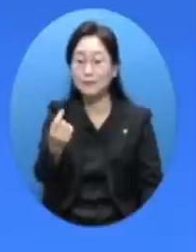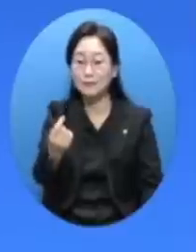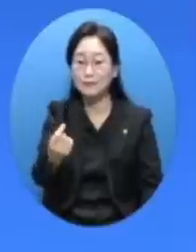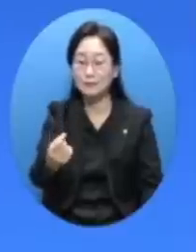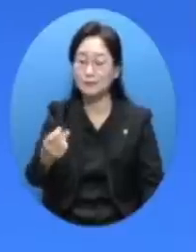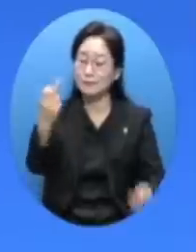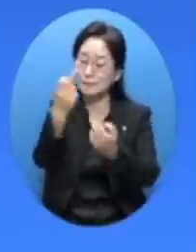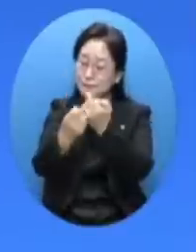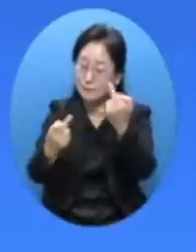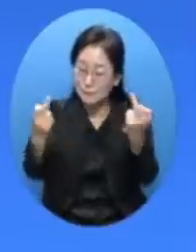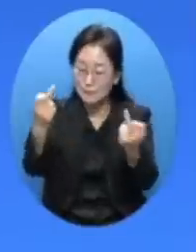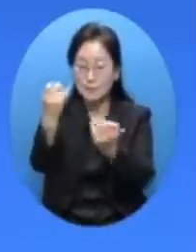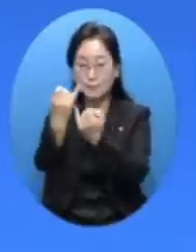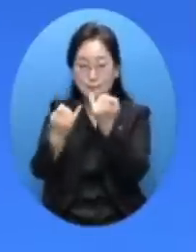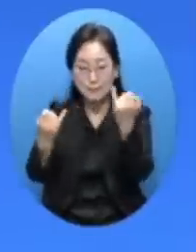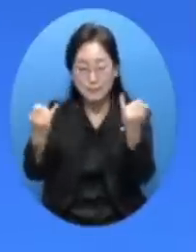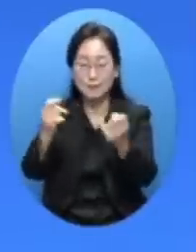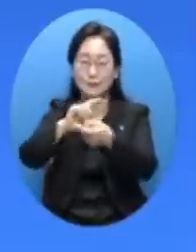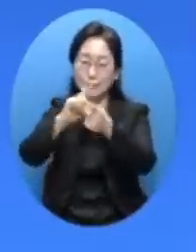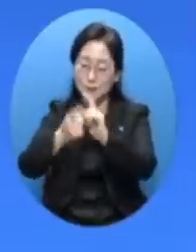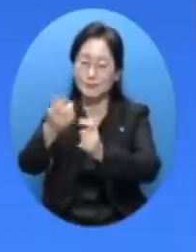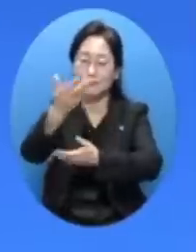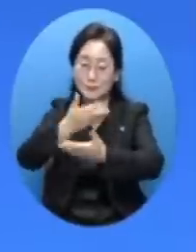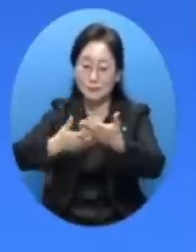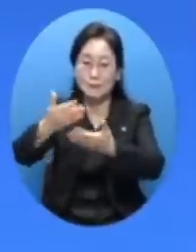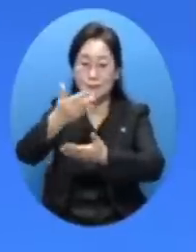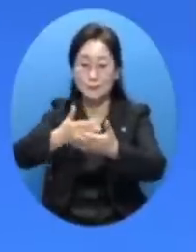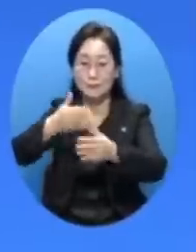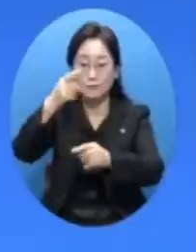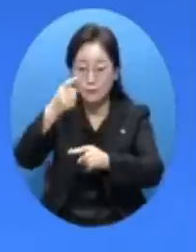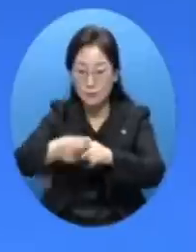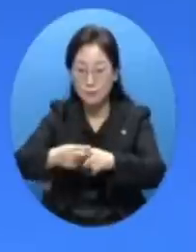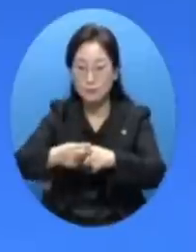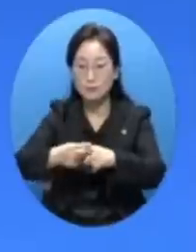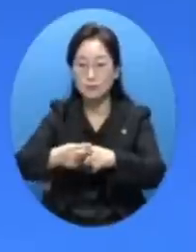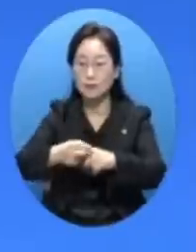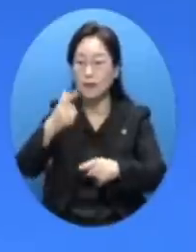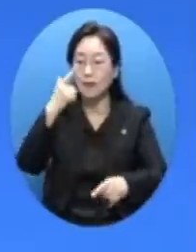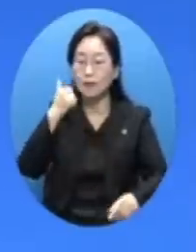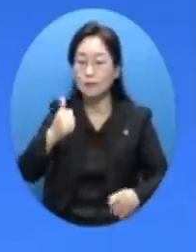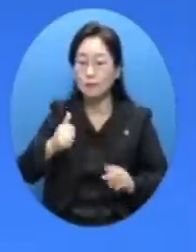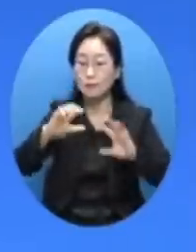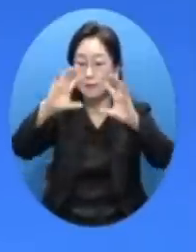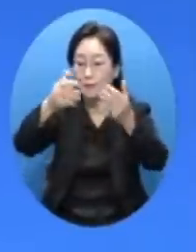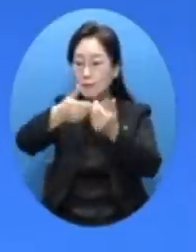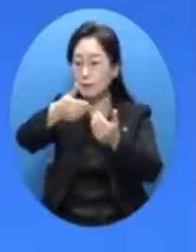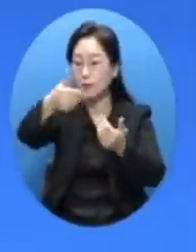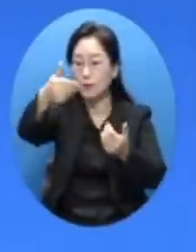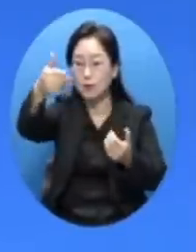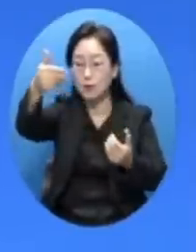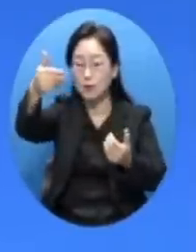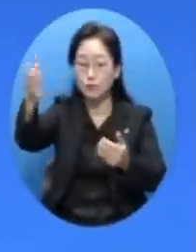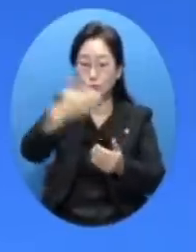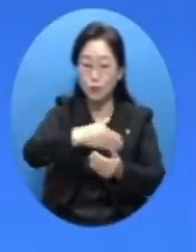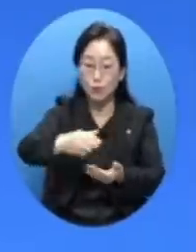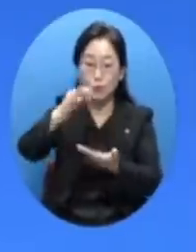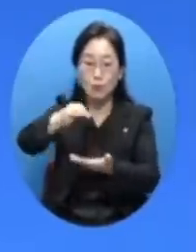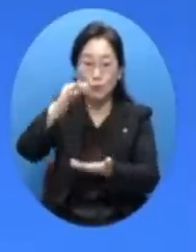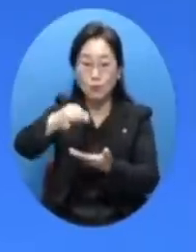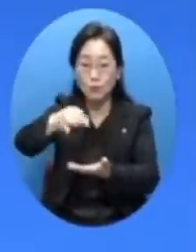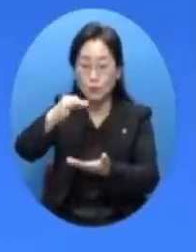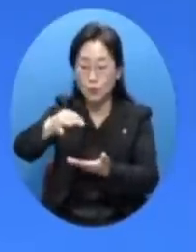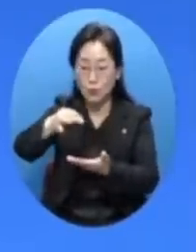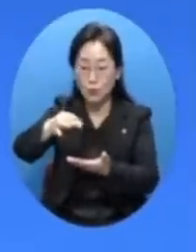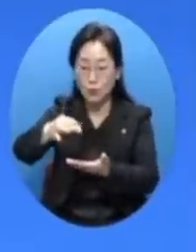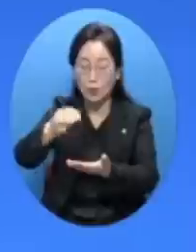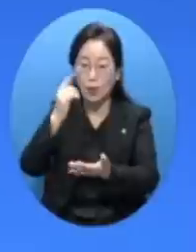형제간에 의의가 좋고 잘 지냈는데 아버님 돌아가시고 난 다음 재산 때문에 그 돈이